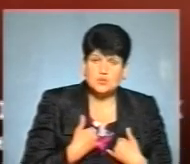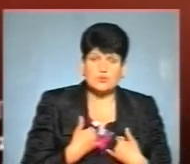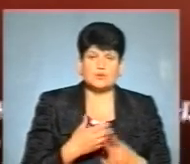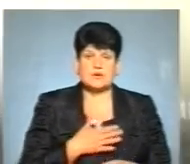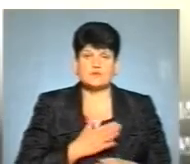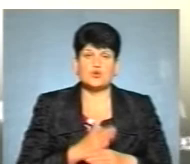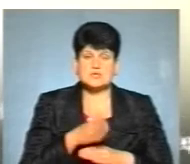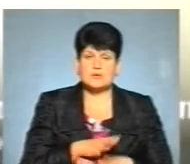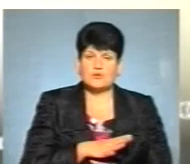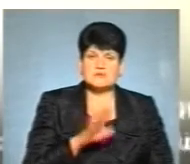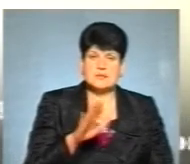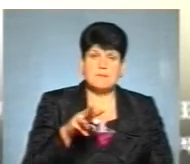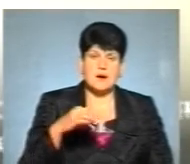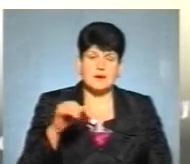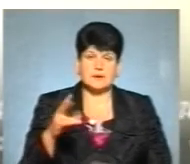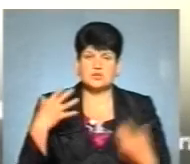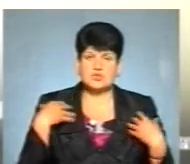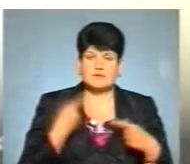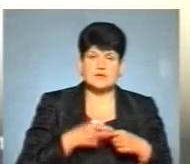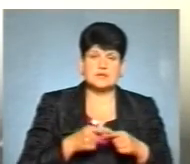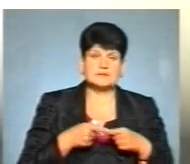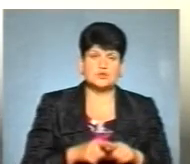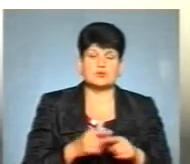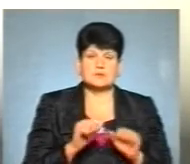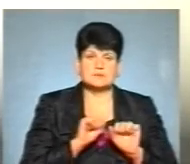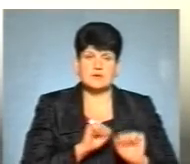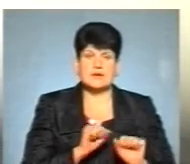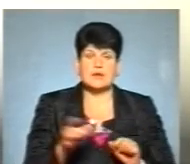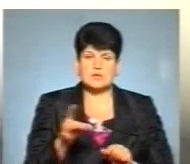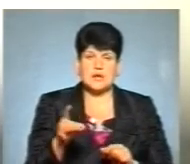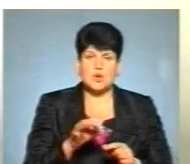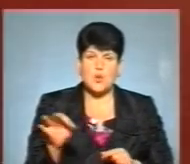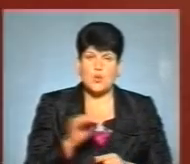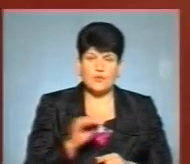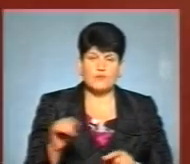нас в гостях був Василь Майка, начальник відділу техногенно-екологічної безпеки регіонального офісу водних